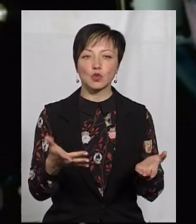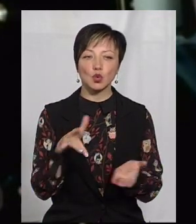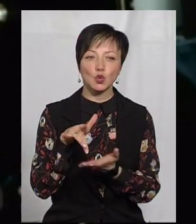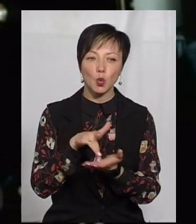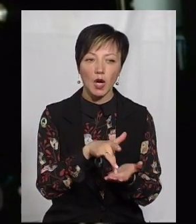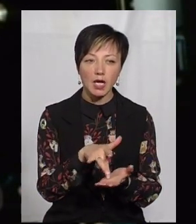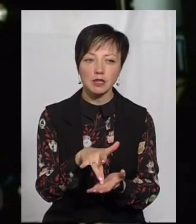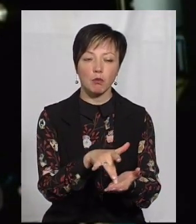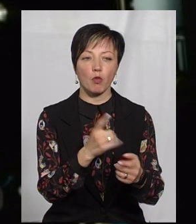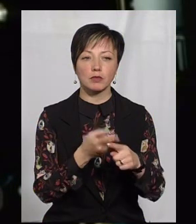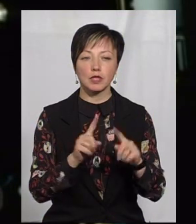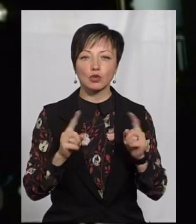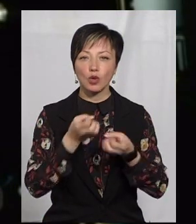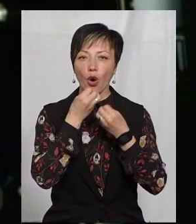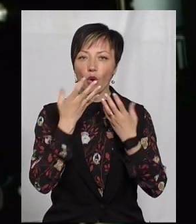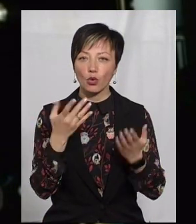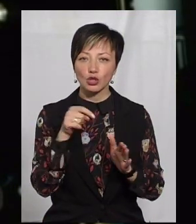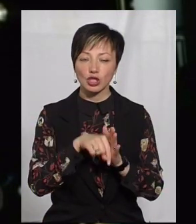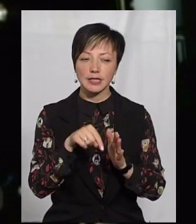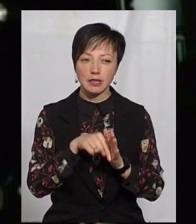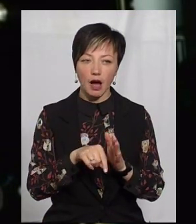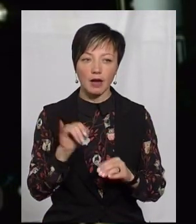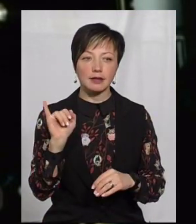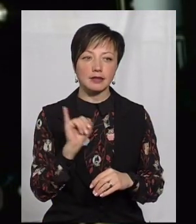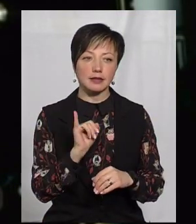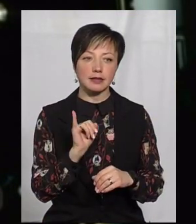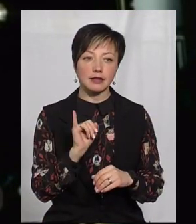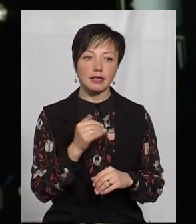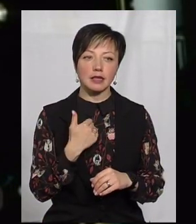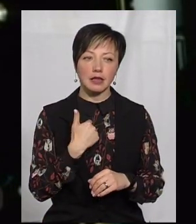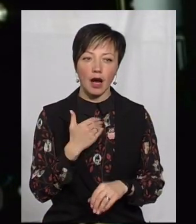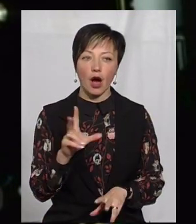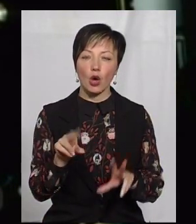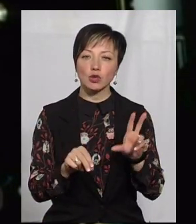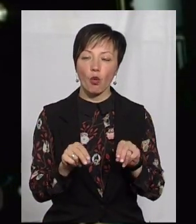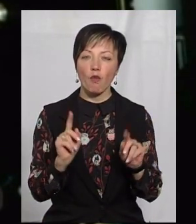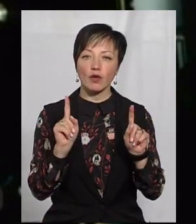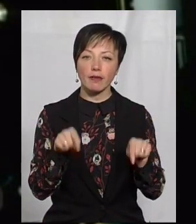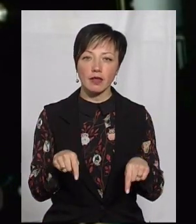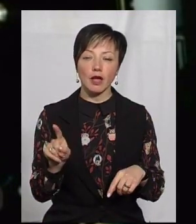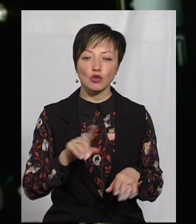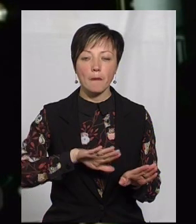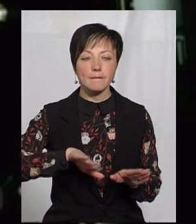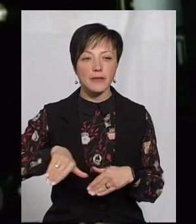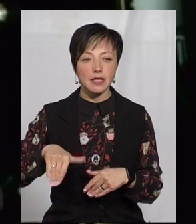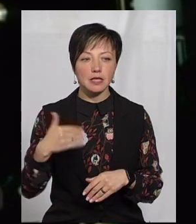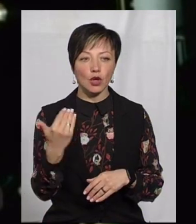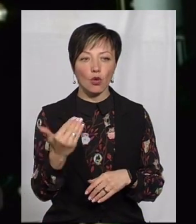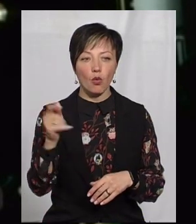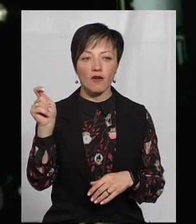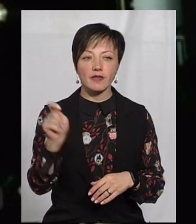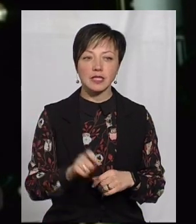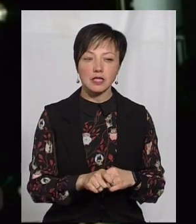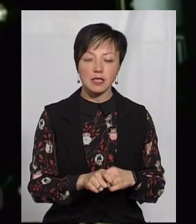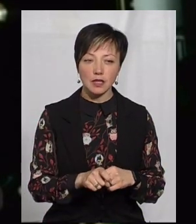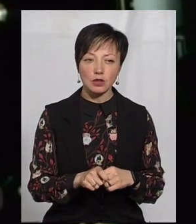туризмом, це дуже хороший знак. І я розраховую на те, що після його